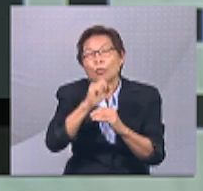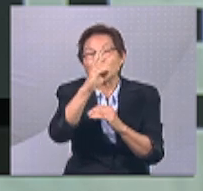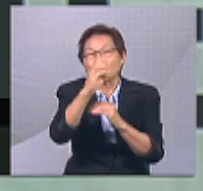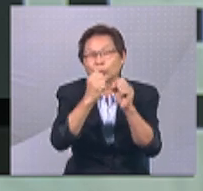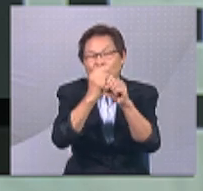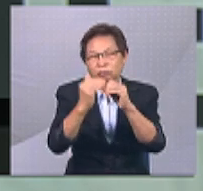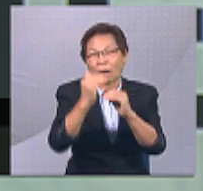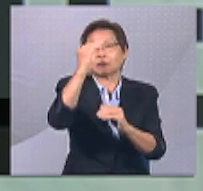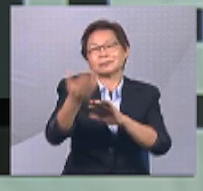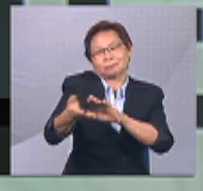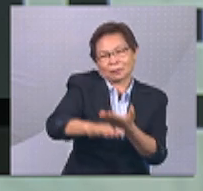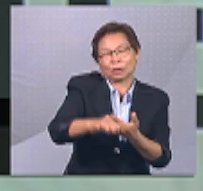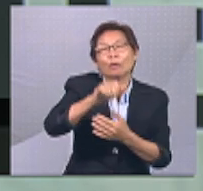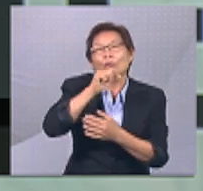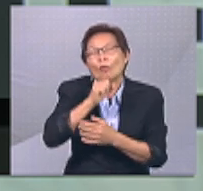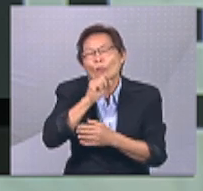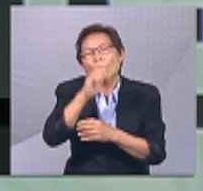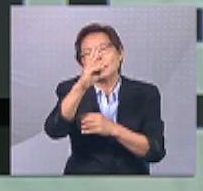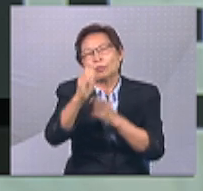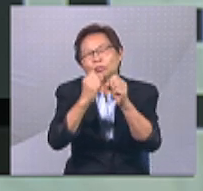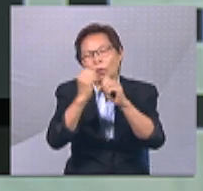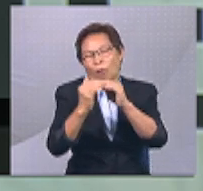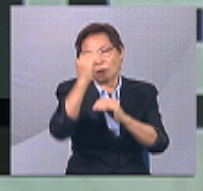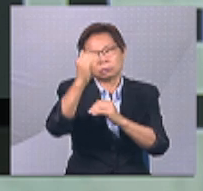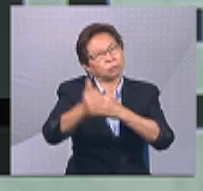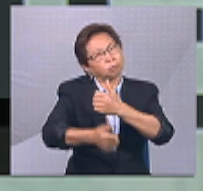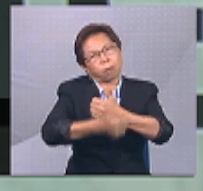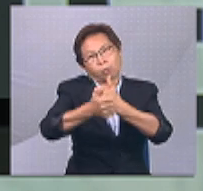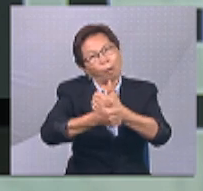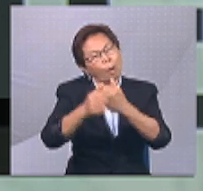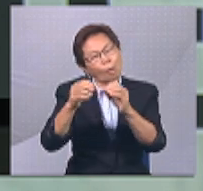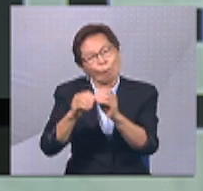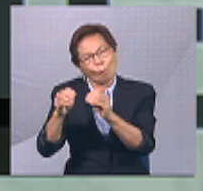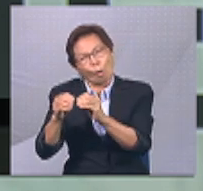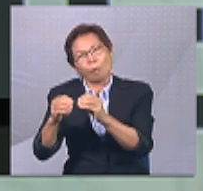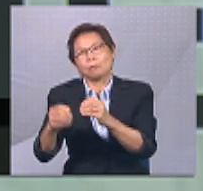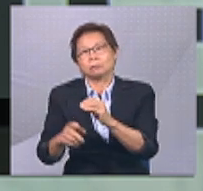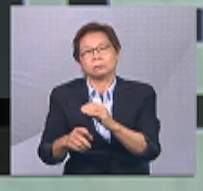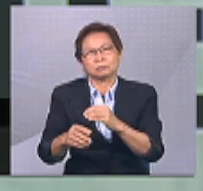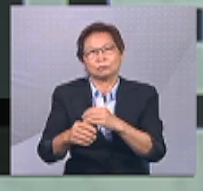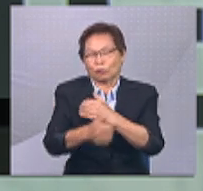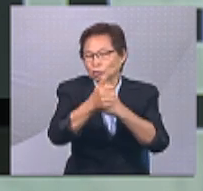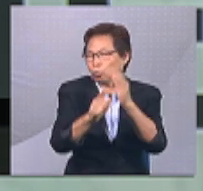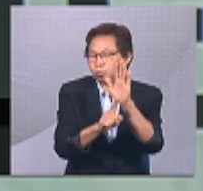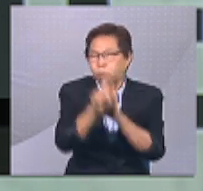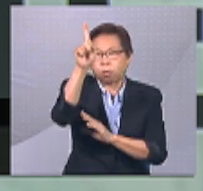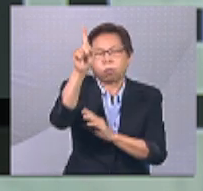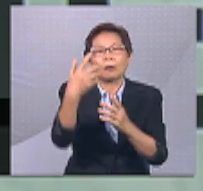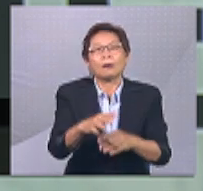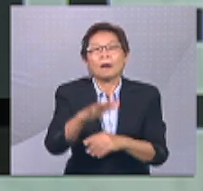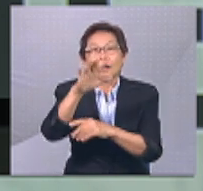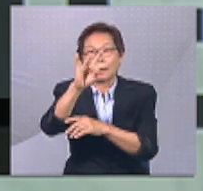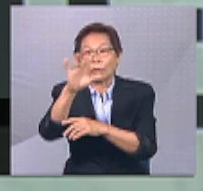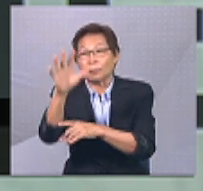atas. Jadi usia 60 tahun ke atas, risiko dia semakin tinggi. Dan lebih daripada